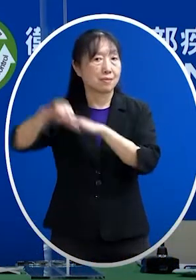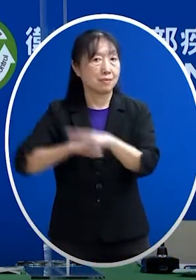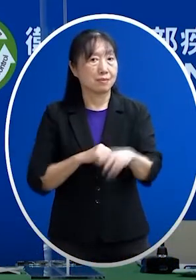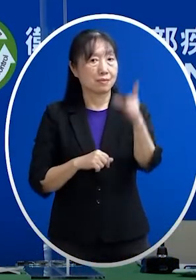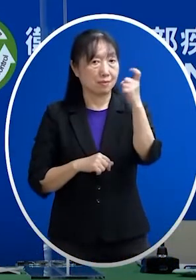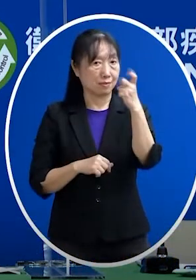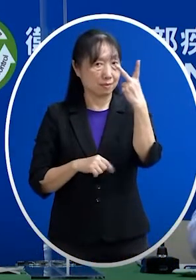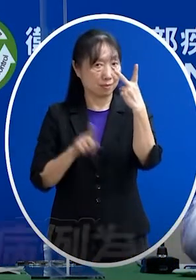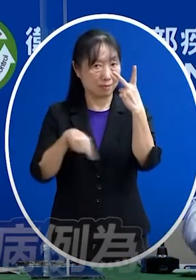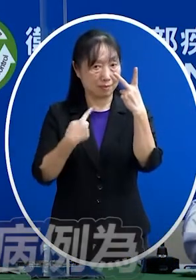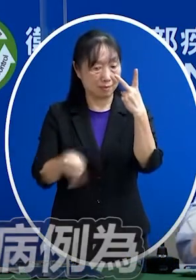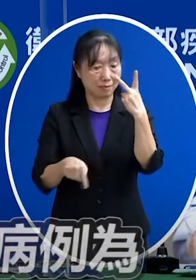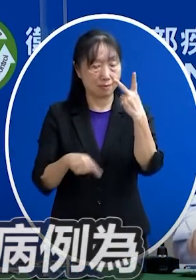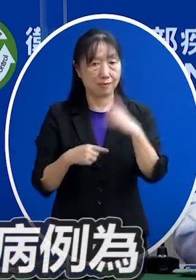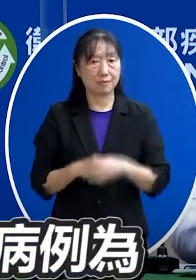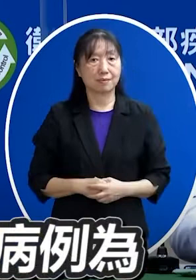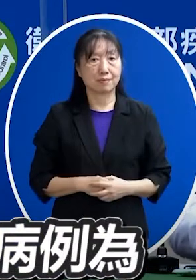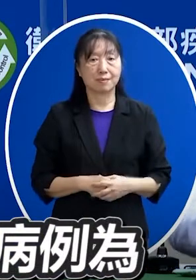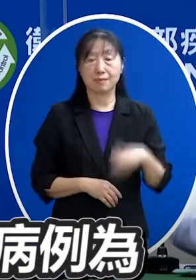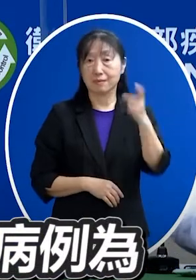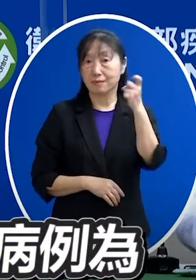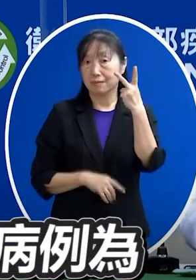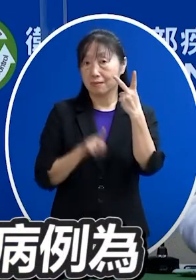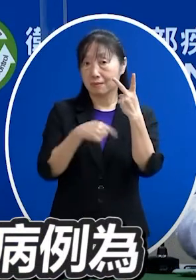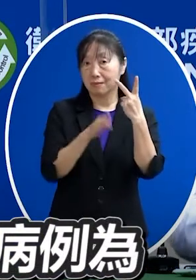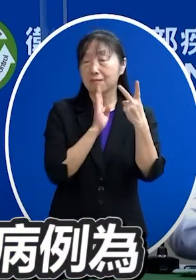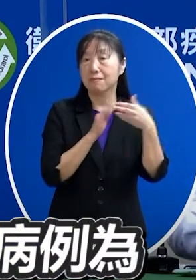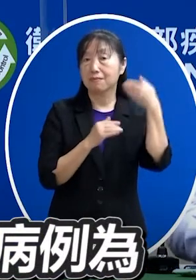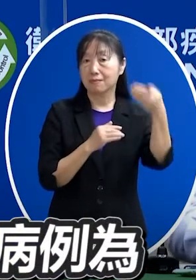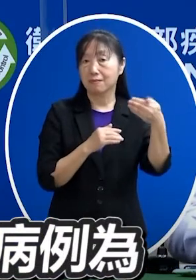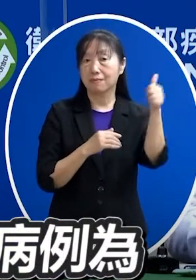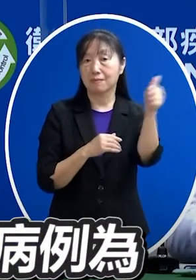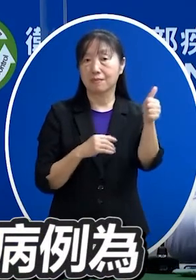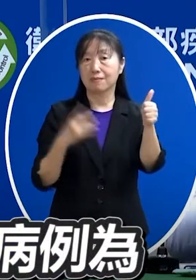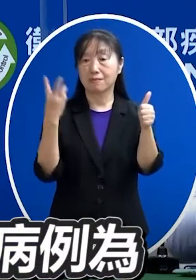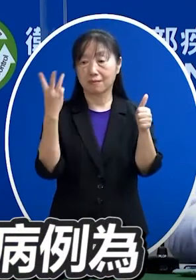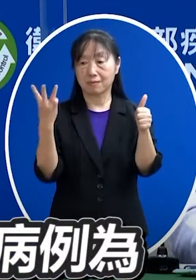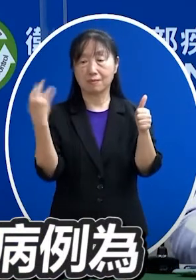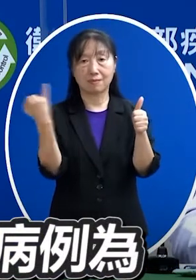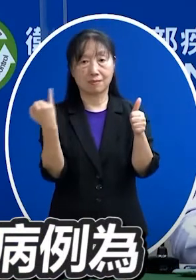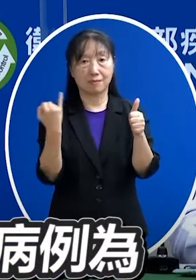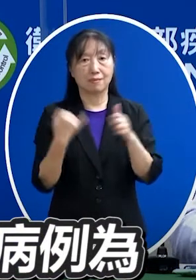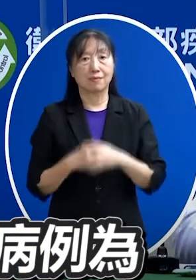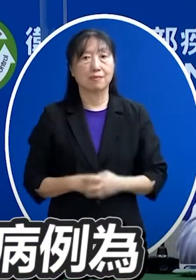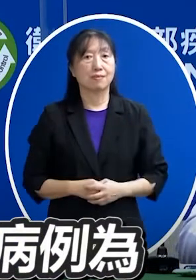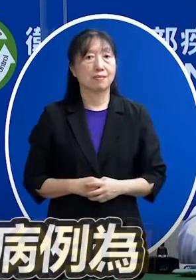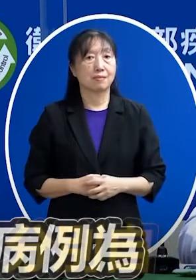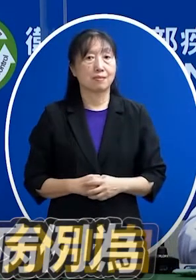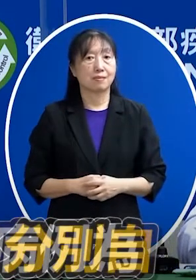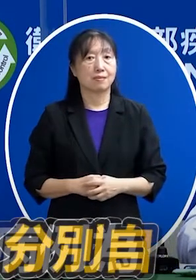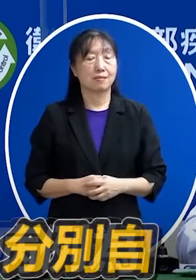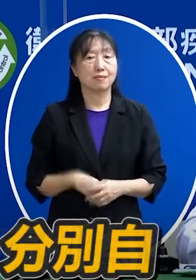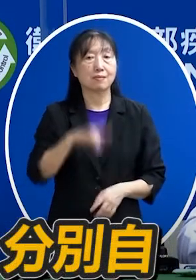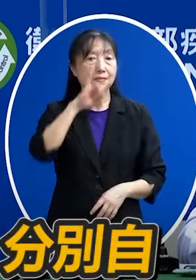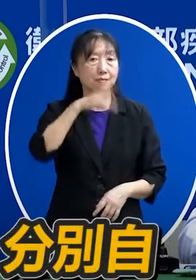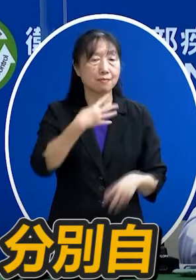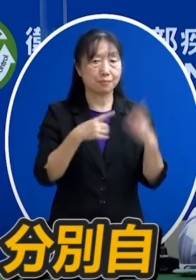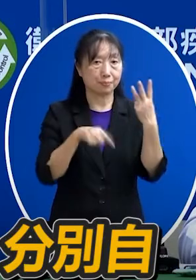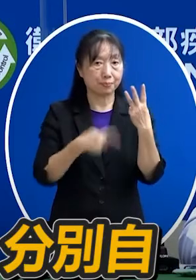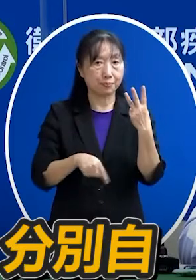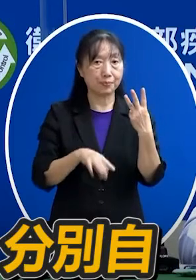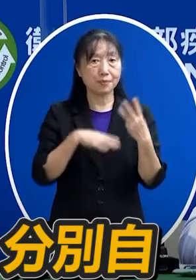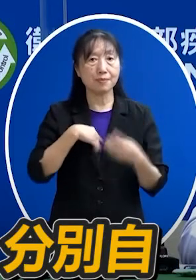有12例，那这十二例为9男3女哈，那从越南有